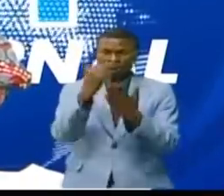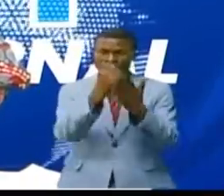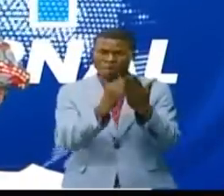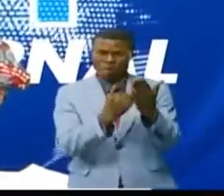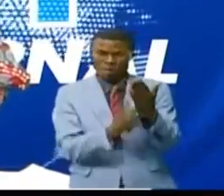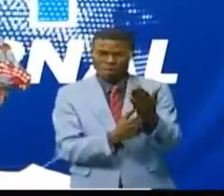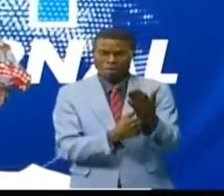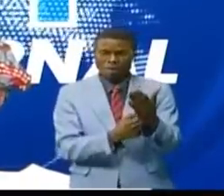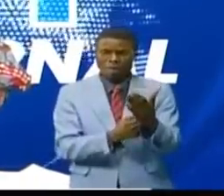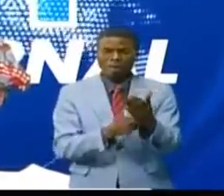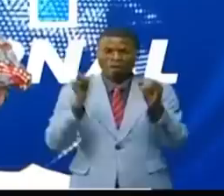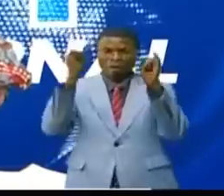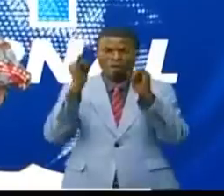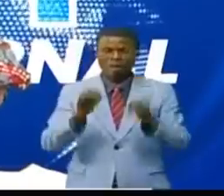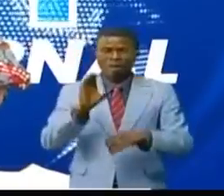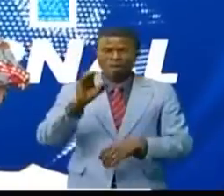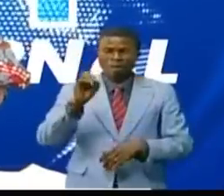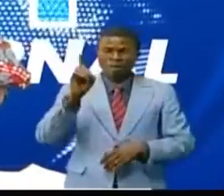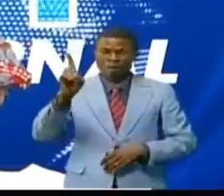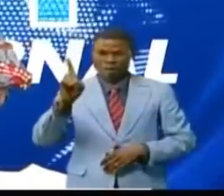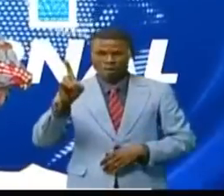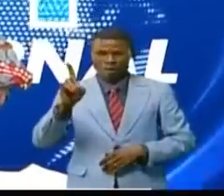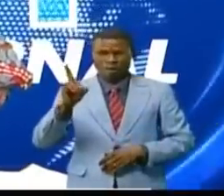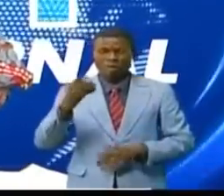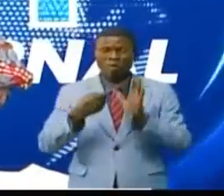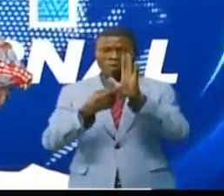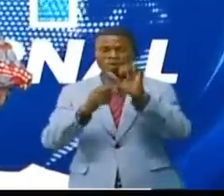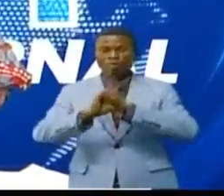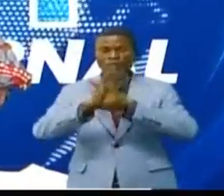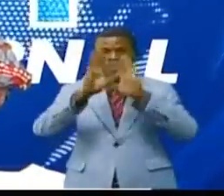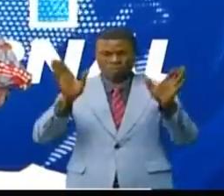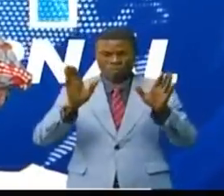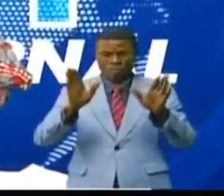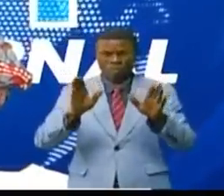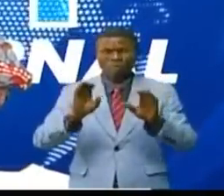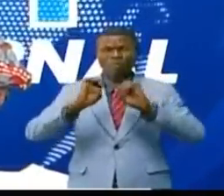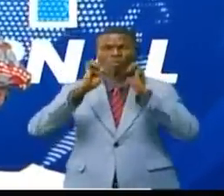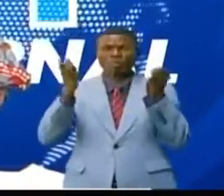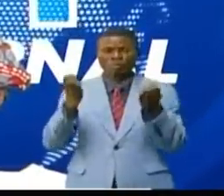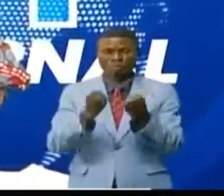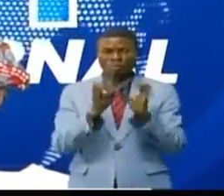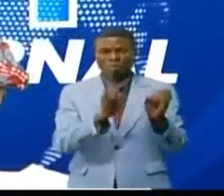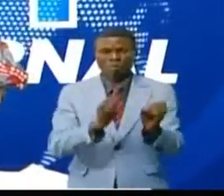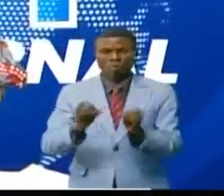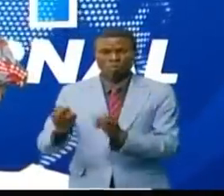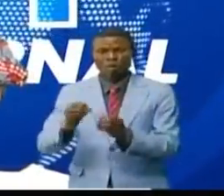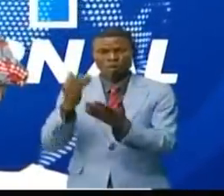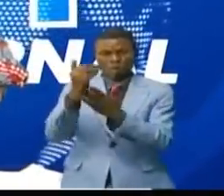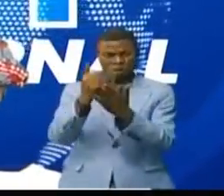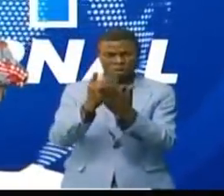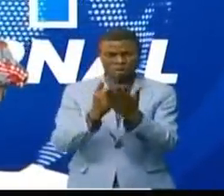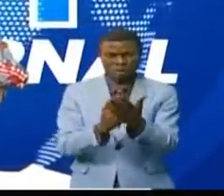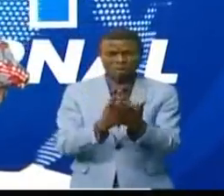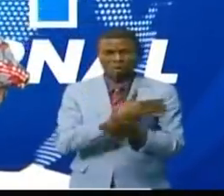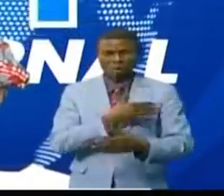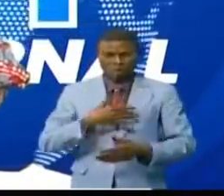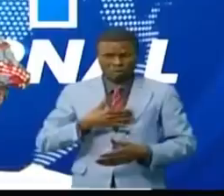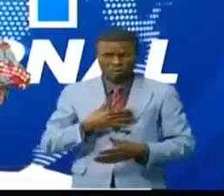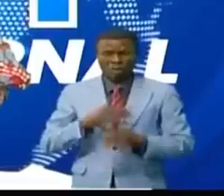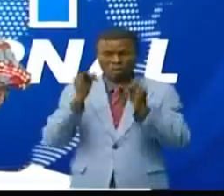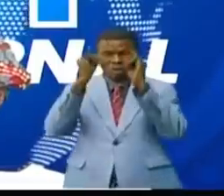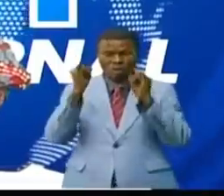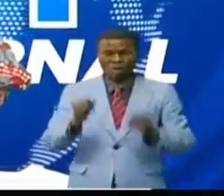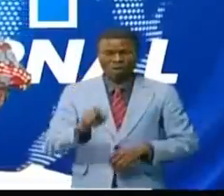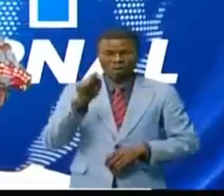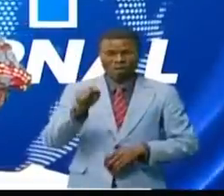noms internet.cd pour assurer une bonne visibilité de votre entreprise ou organisation. Enregistrez votre nom